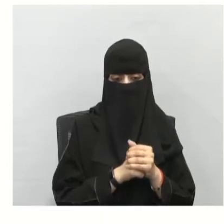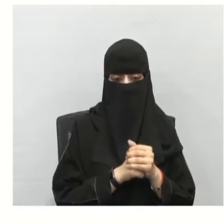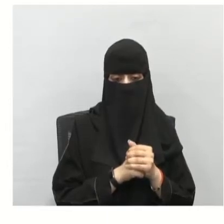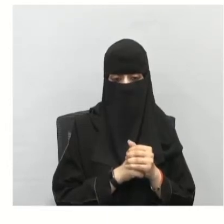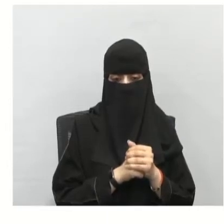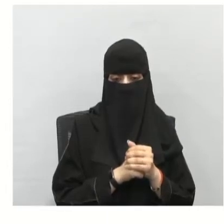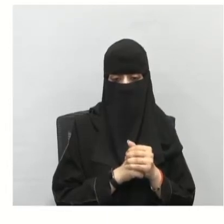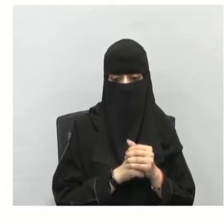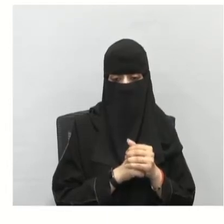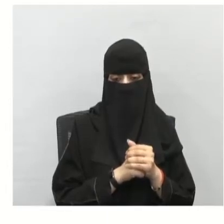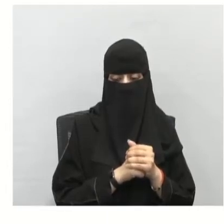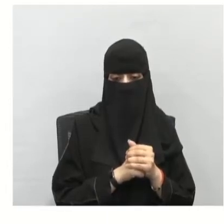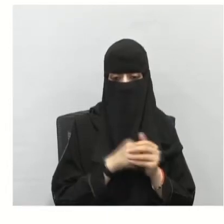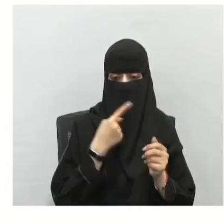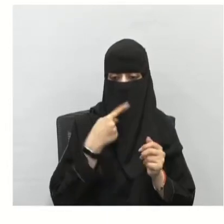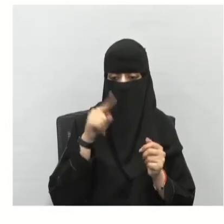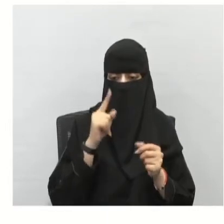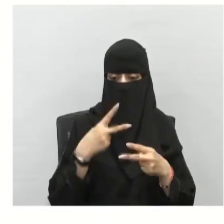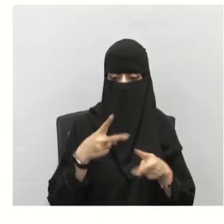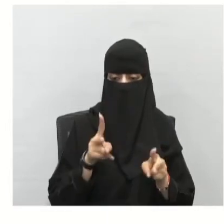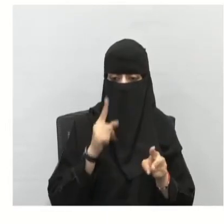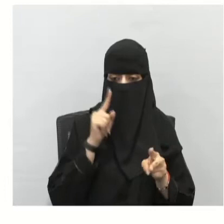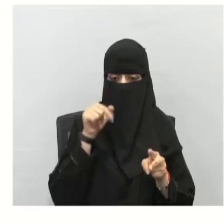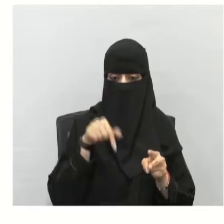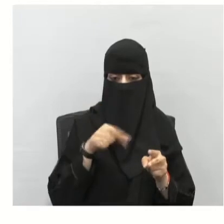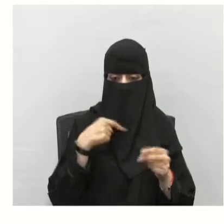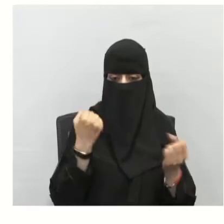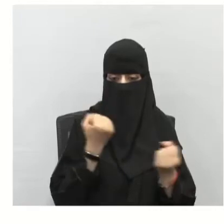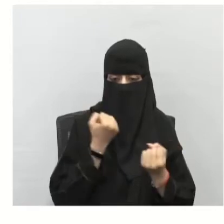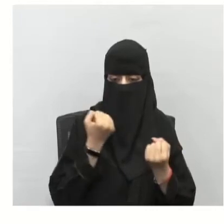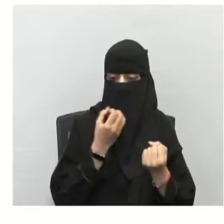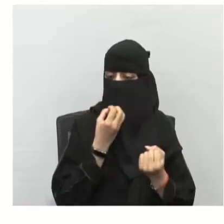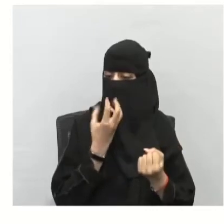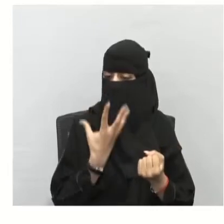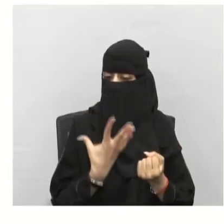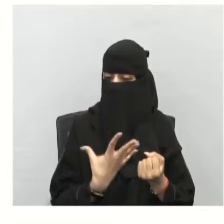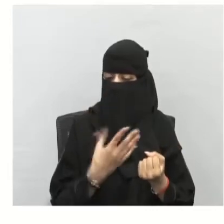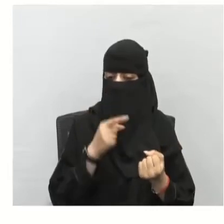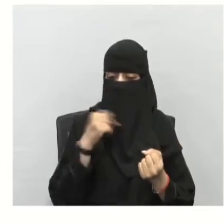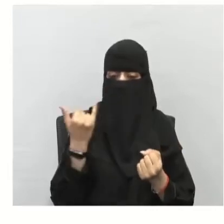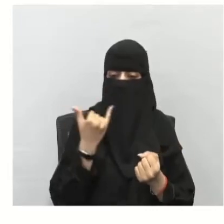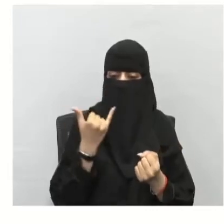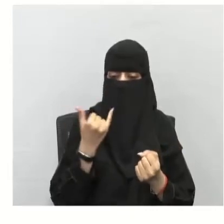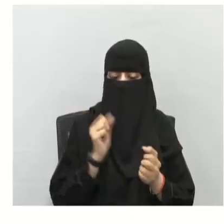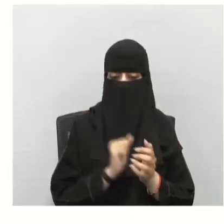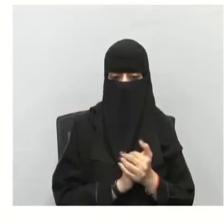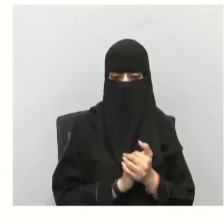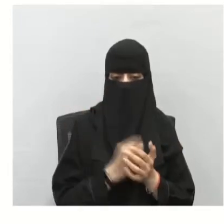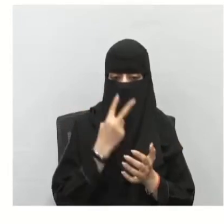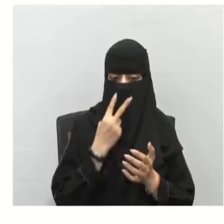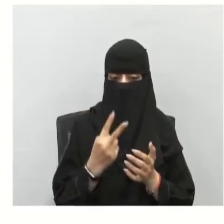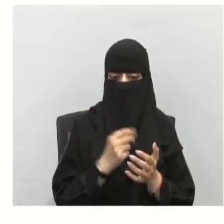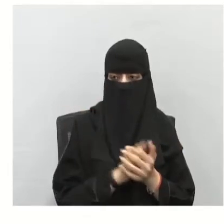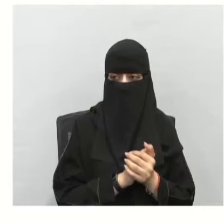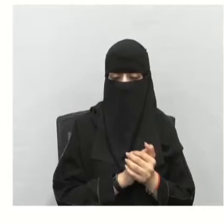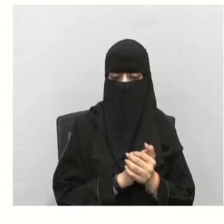يلا بسم الله نبدأ هنا بهذا النشاط الجميل والسهل جدا. لاحظوا معي